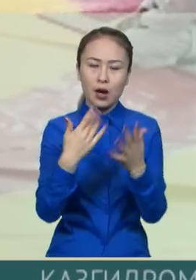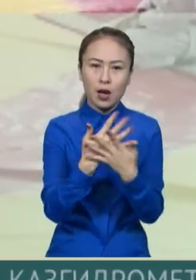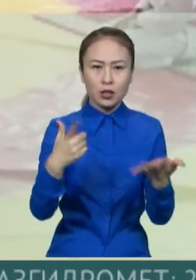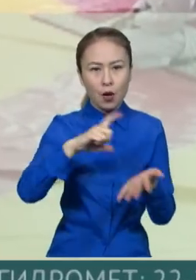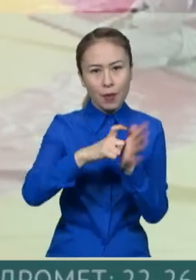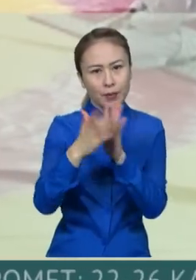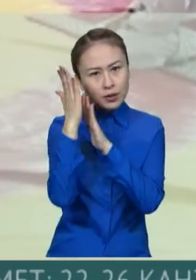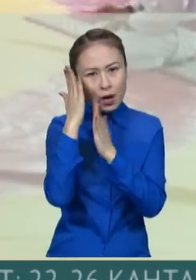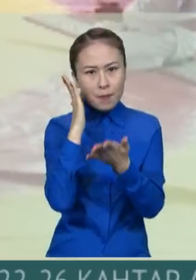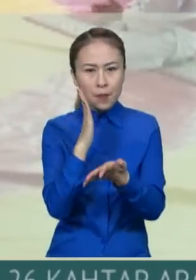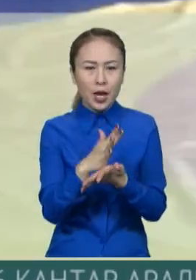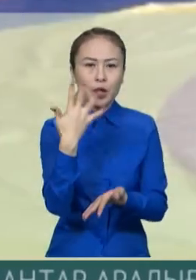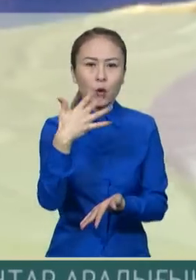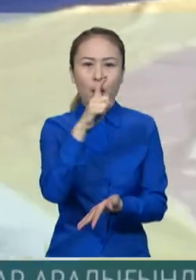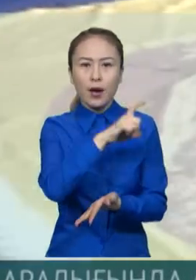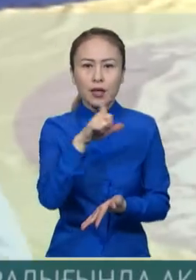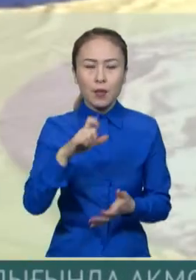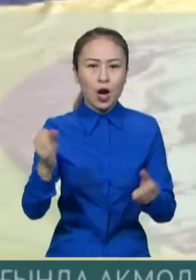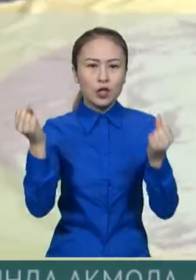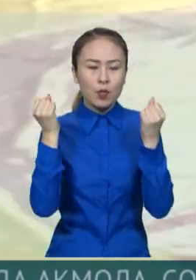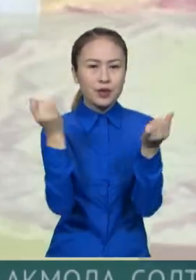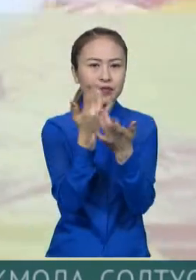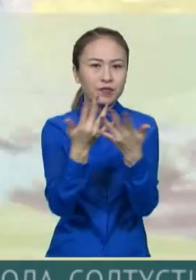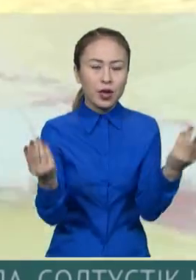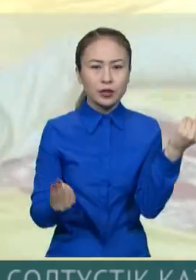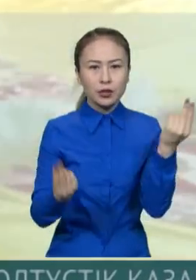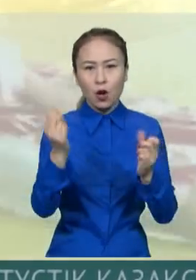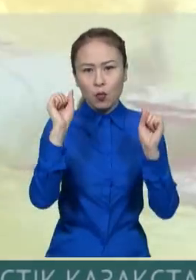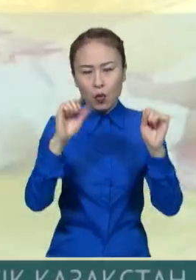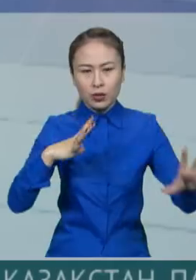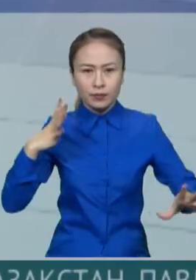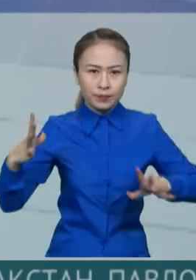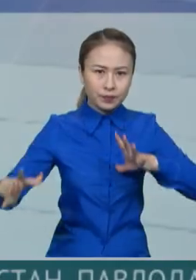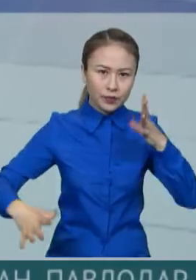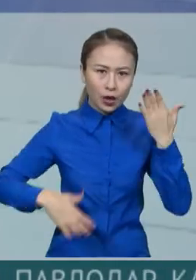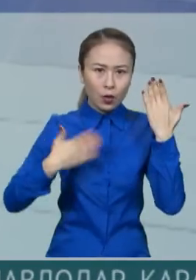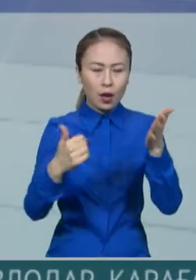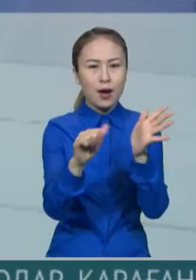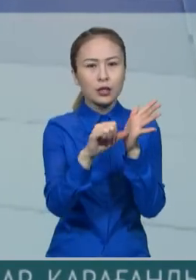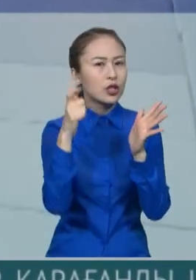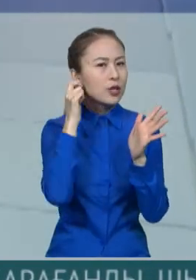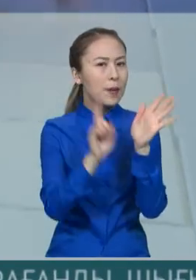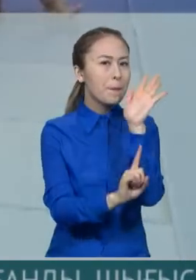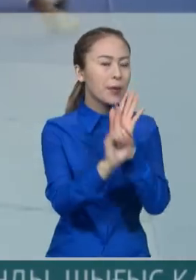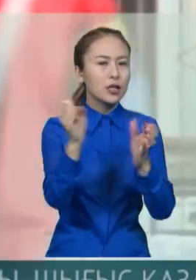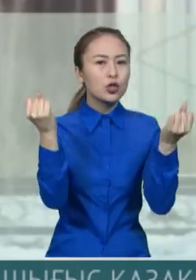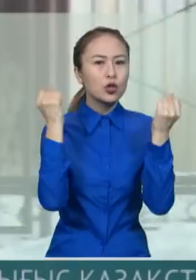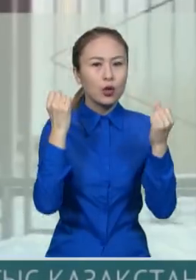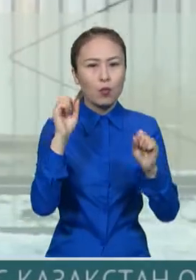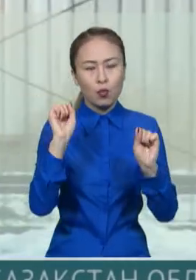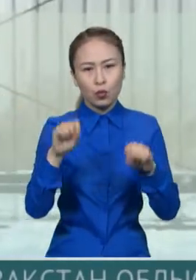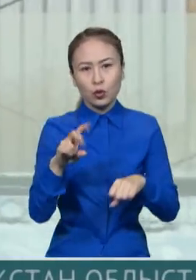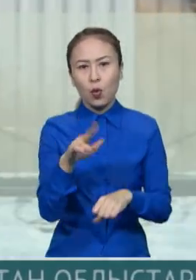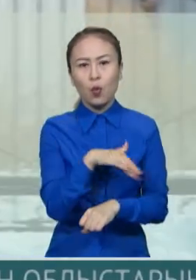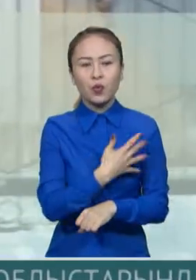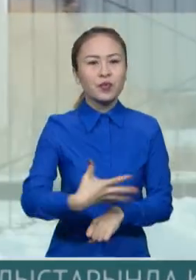де бар. Бір уақытта 50 адамға спорттық ойын түрлерімен айналысуға мүмкіндік беретін спорт кешені. 6 жастан бастап спортпен шұғылдануға ниет